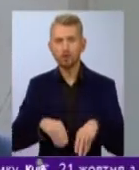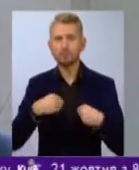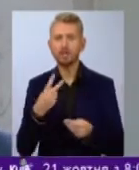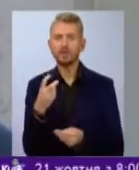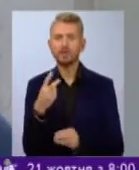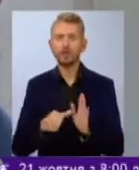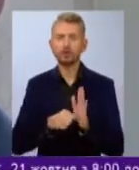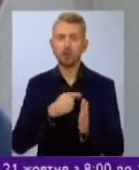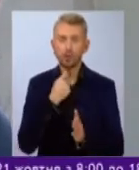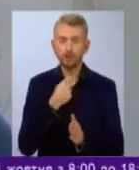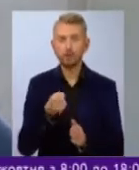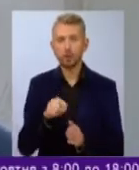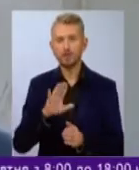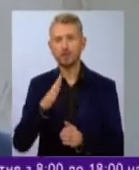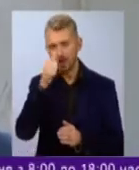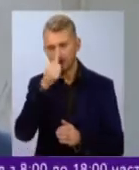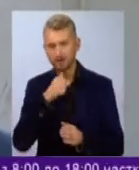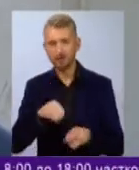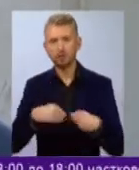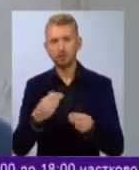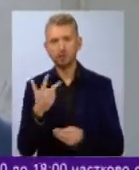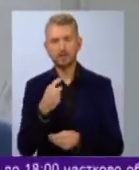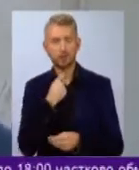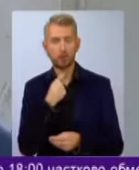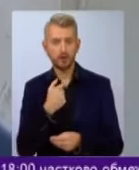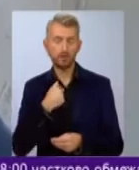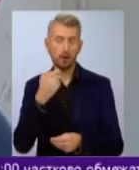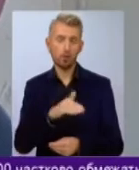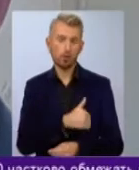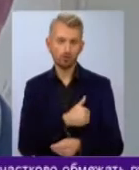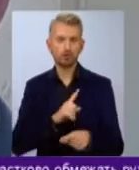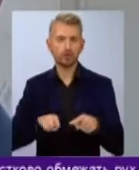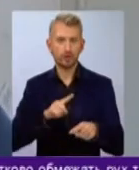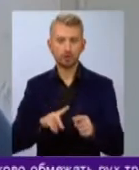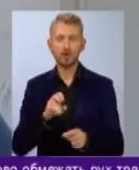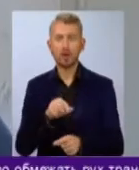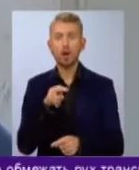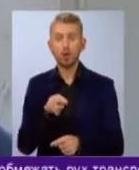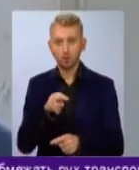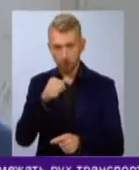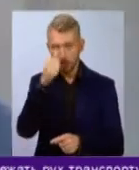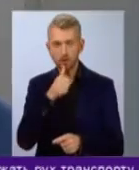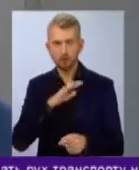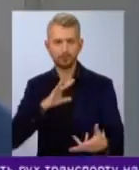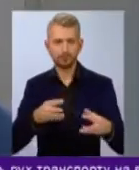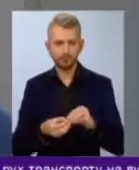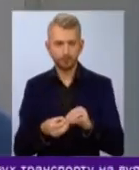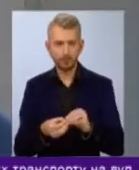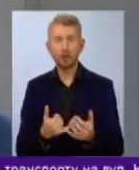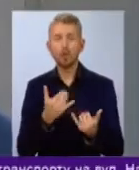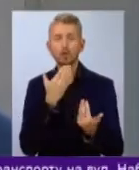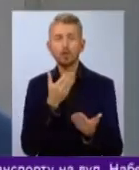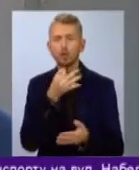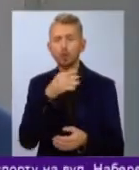226 голосів, і вже тоді в вересні ми зможемо дати 300. Ну, я б хотів, звичайно, швидше і на лютий вийти вже з голосуванням. Сьогодні спитайте